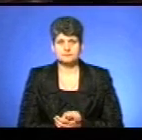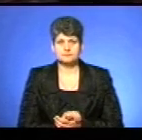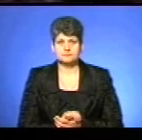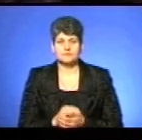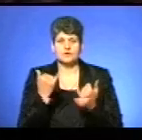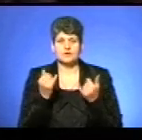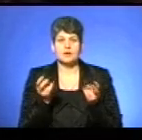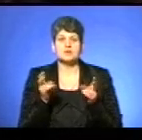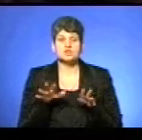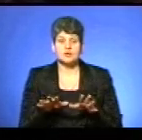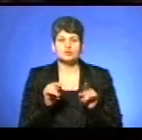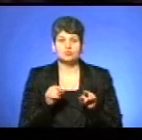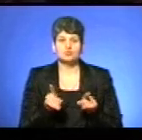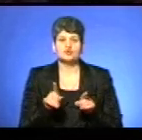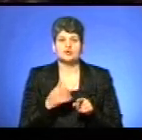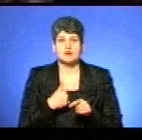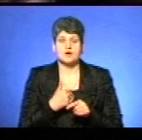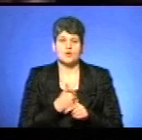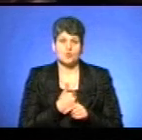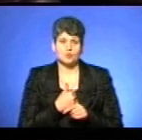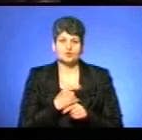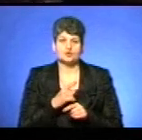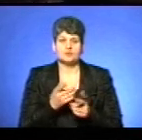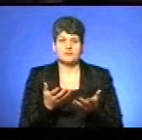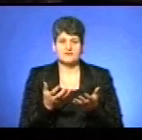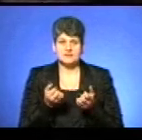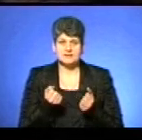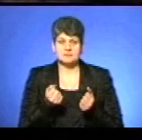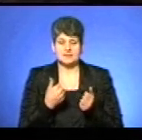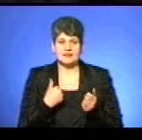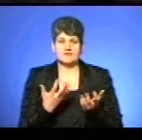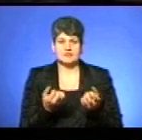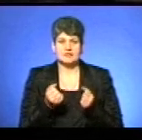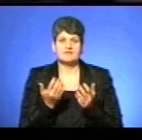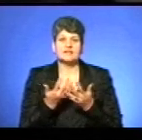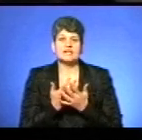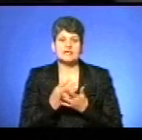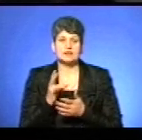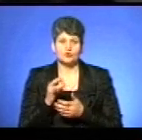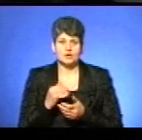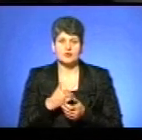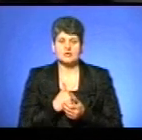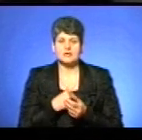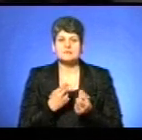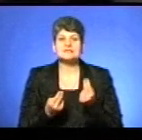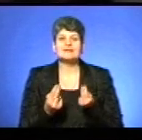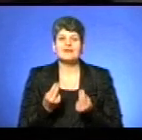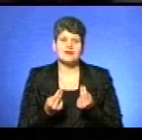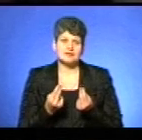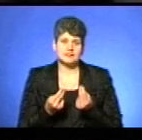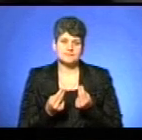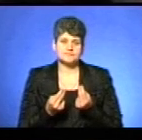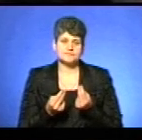Сьогодні я прийшла, тому що я хочу, щоб мене взяли в кіно. Я б хотіла зіграти